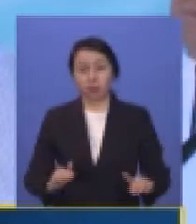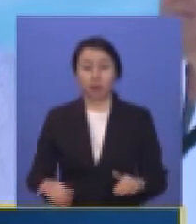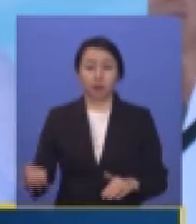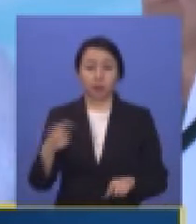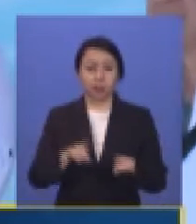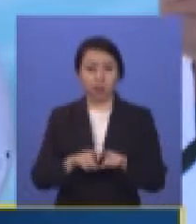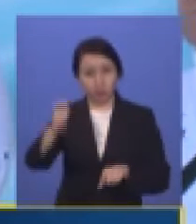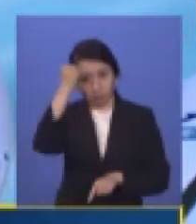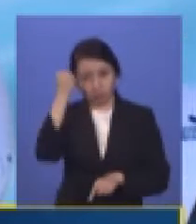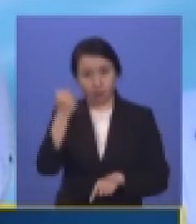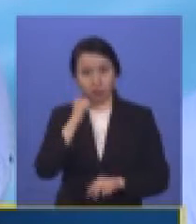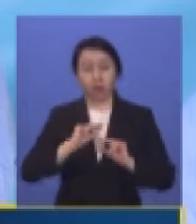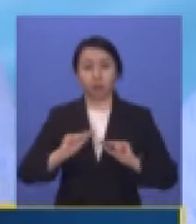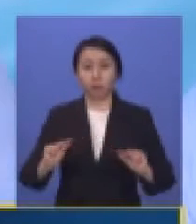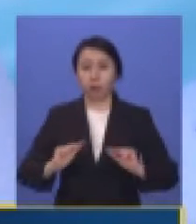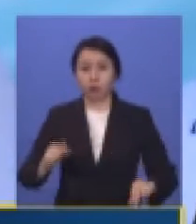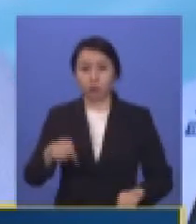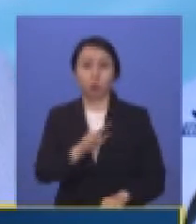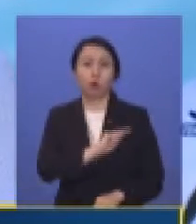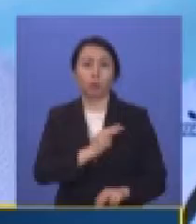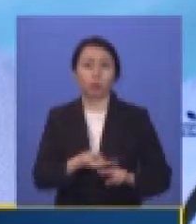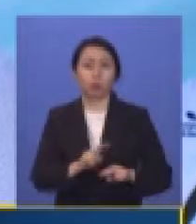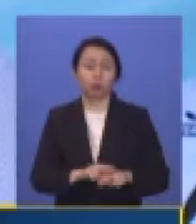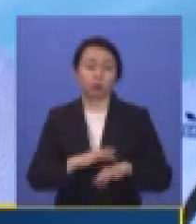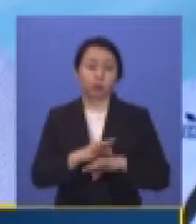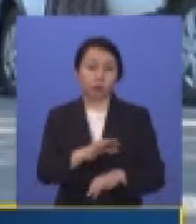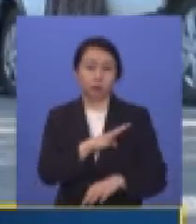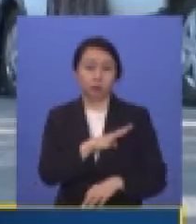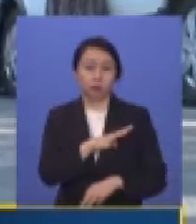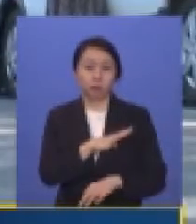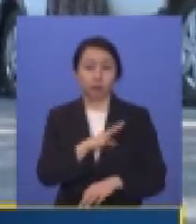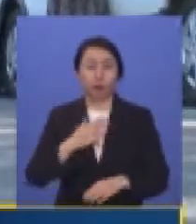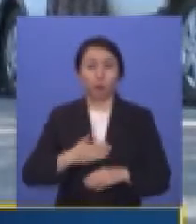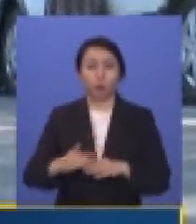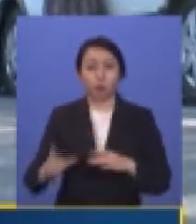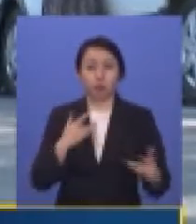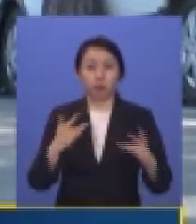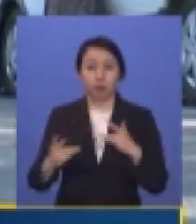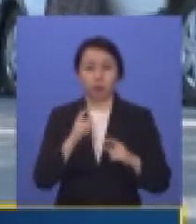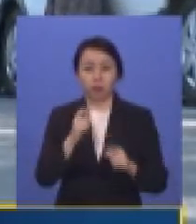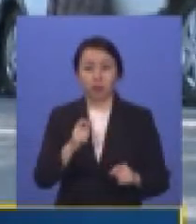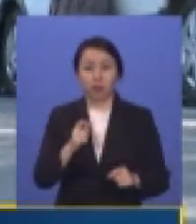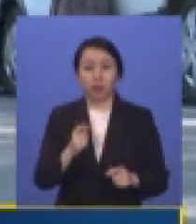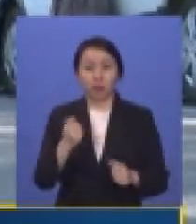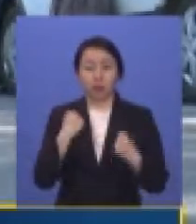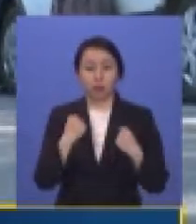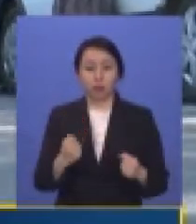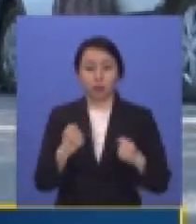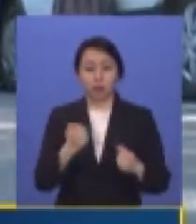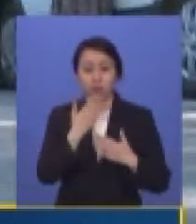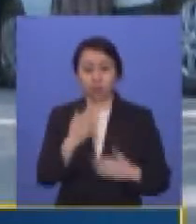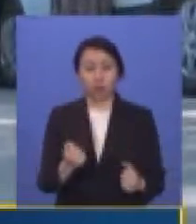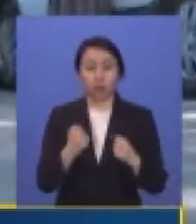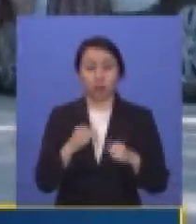также поблагодарим тренеров за ту работу, которую они проводят с нашими ребятами. А после церемонии награждения собравшиеся спортсмены, да и все любители